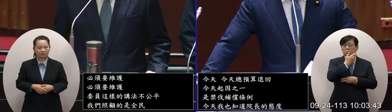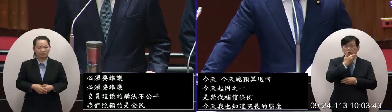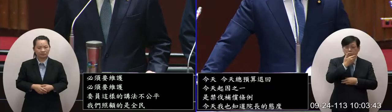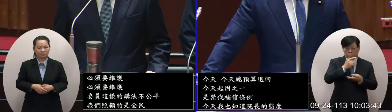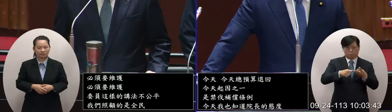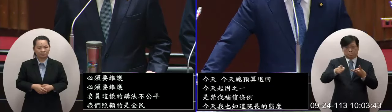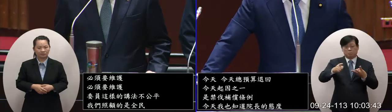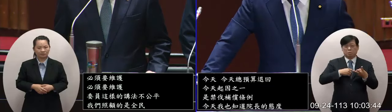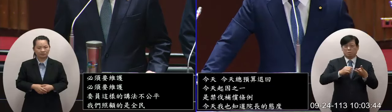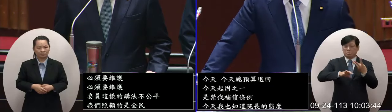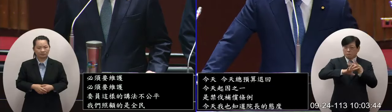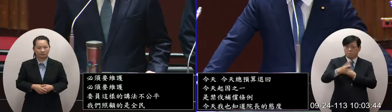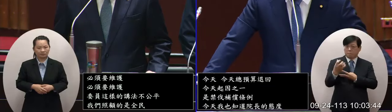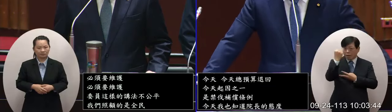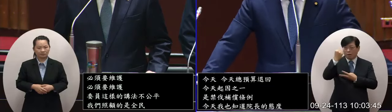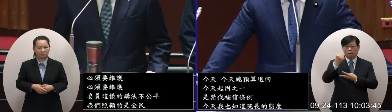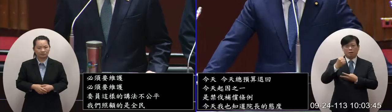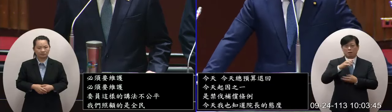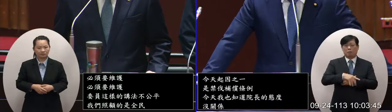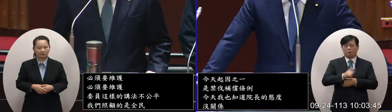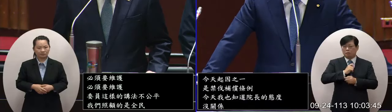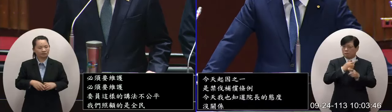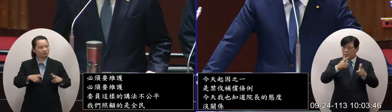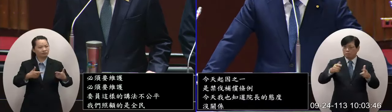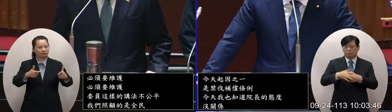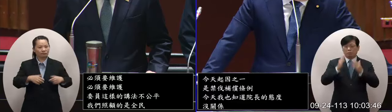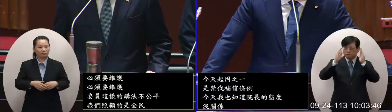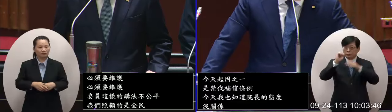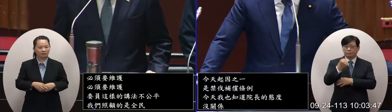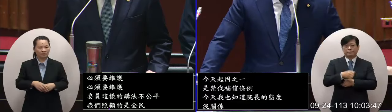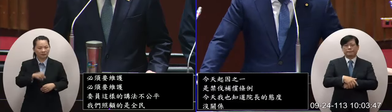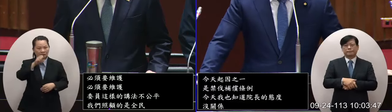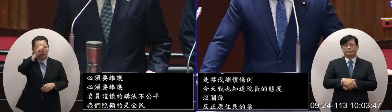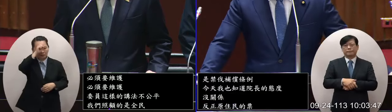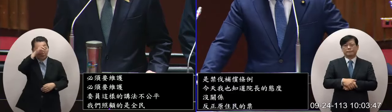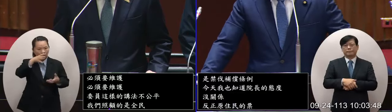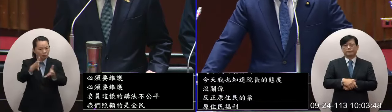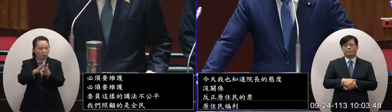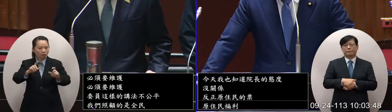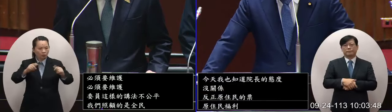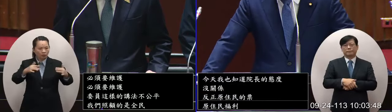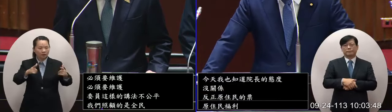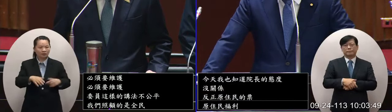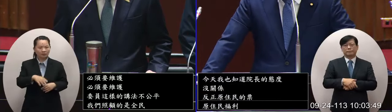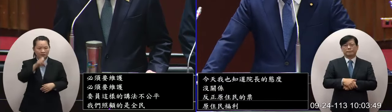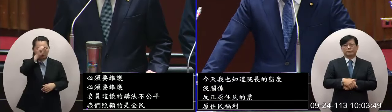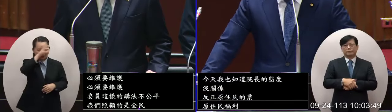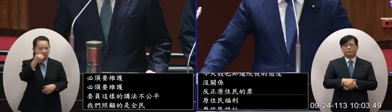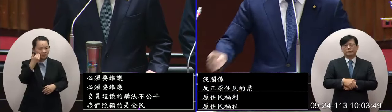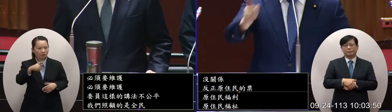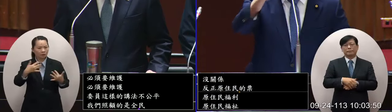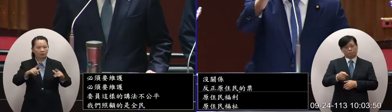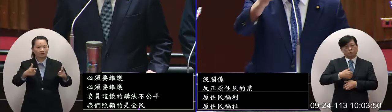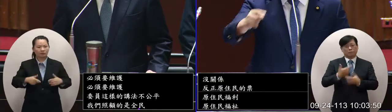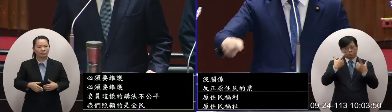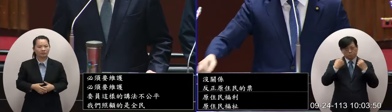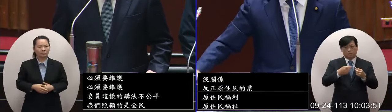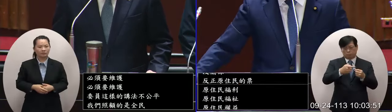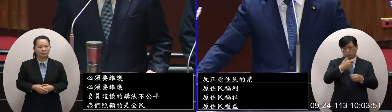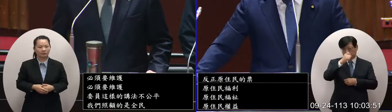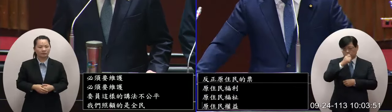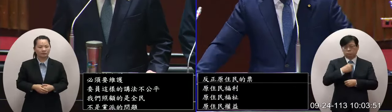原住民的福祉、原住民的权益、原住民过去的所谓的正义， 不是党派的问题，不是哪一个委员、哪一个党的问题。 这非讲得非